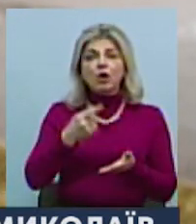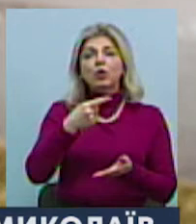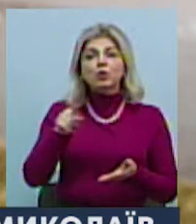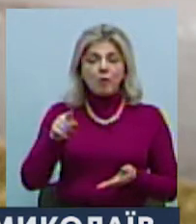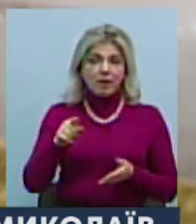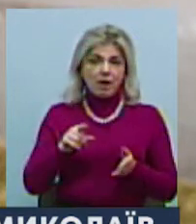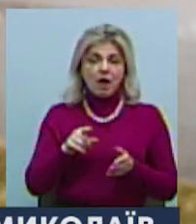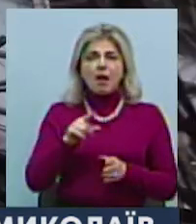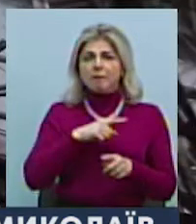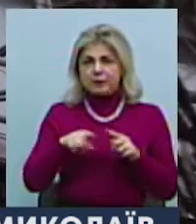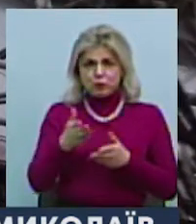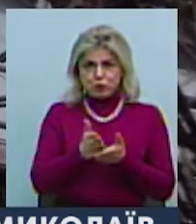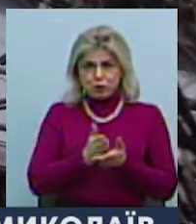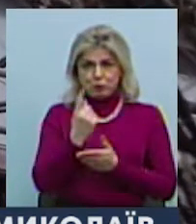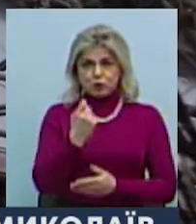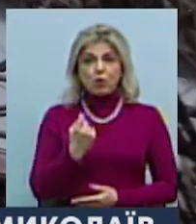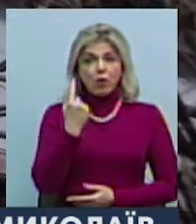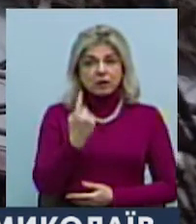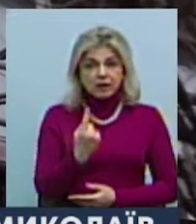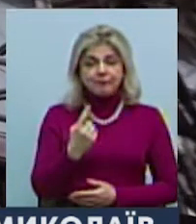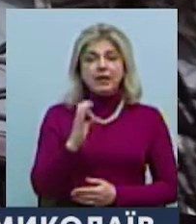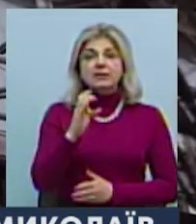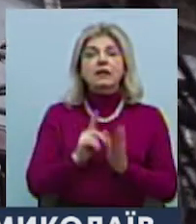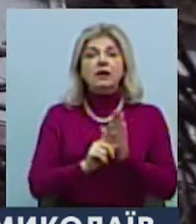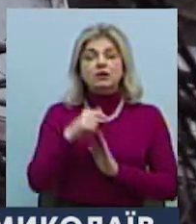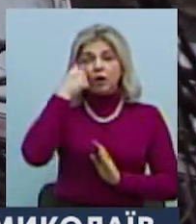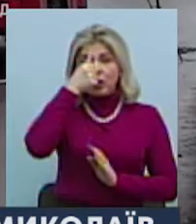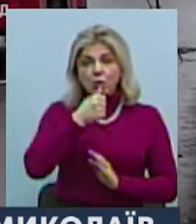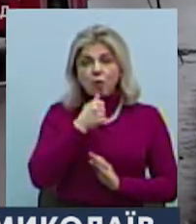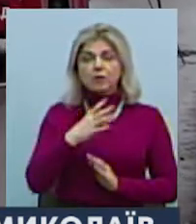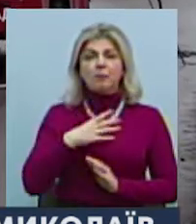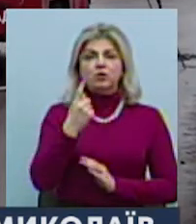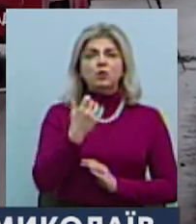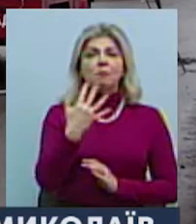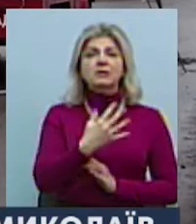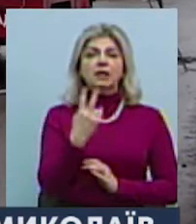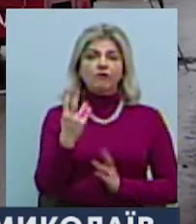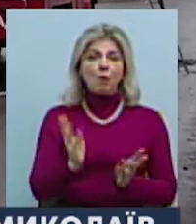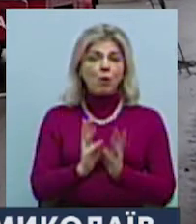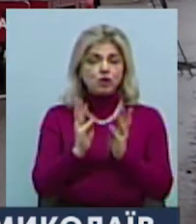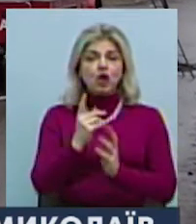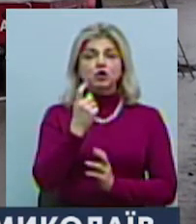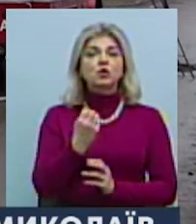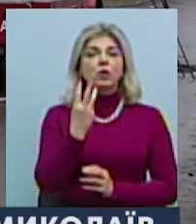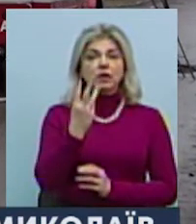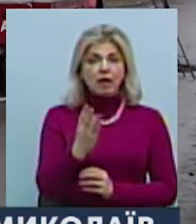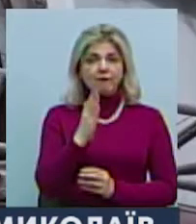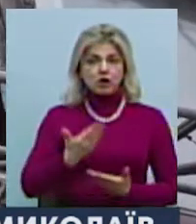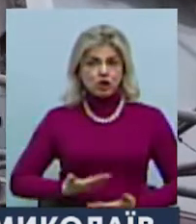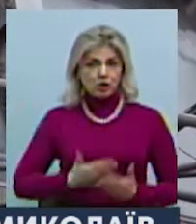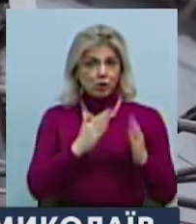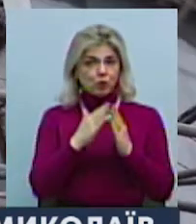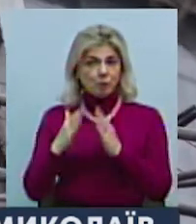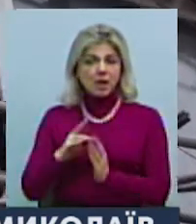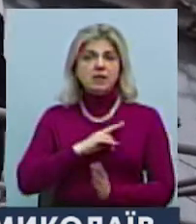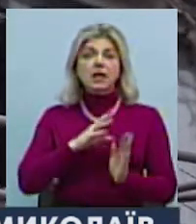екстреної служби 101. З початку року на території області виникло 152 пожежі, з них 103 у житловому секторі,